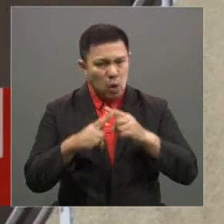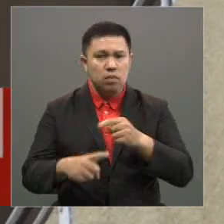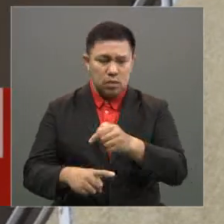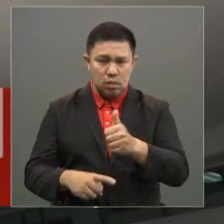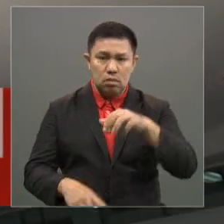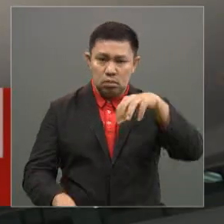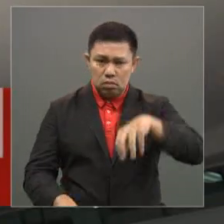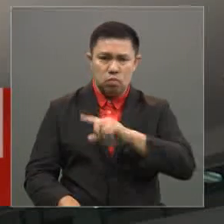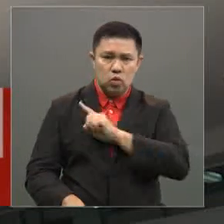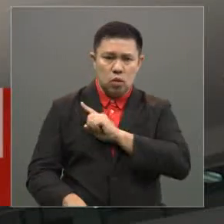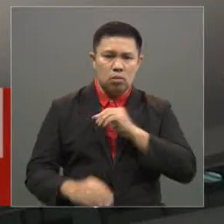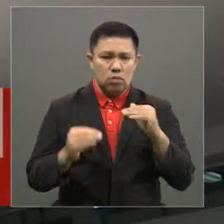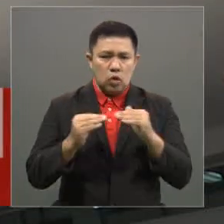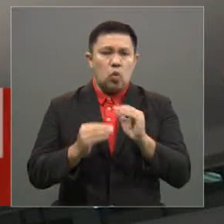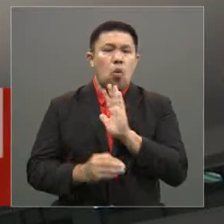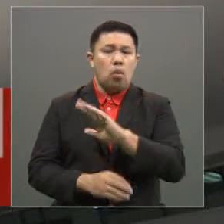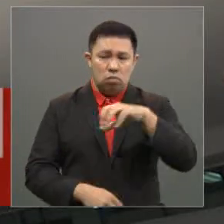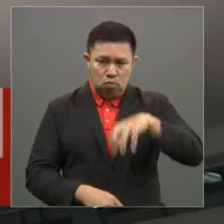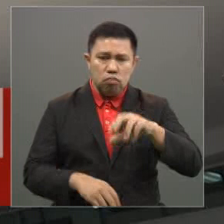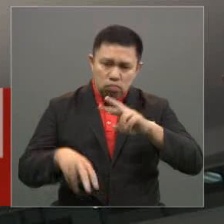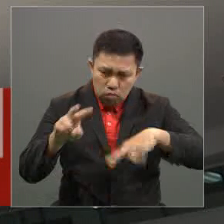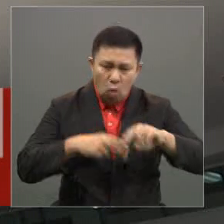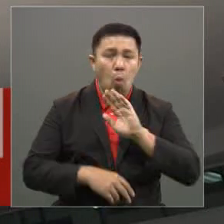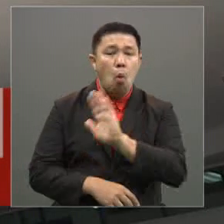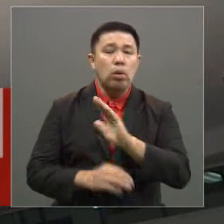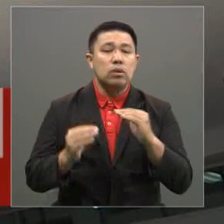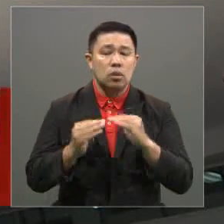รก็ต้องรักษาสิทธิ์ขององค์กรด้วย